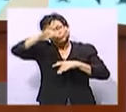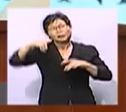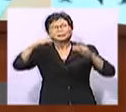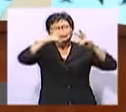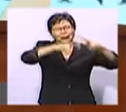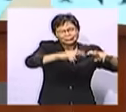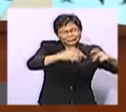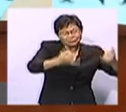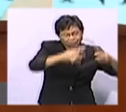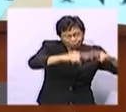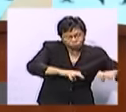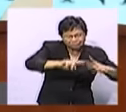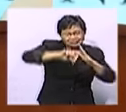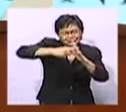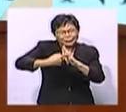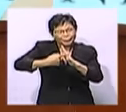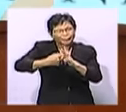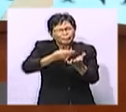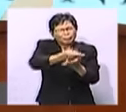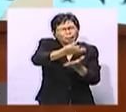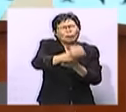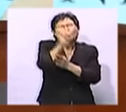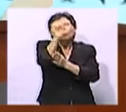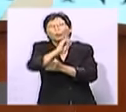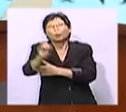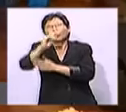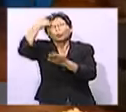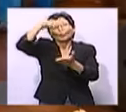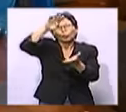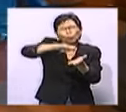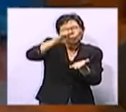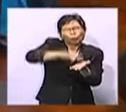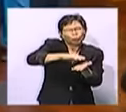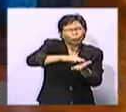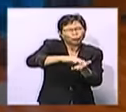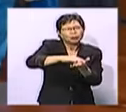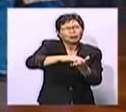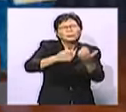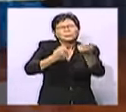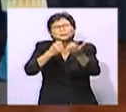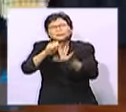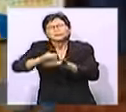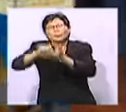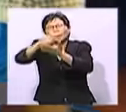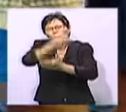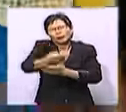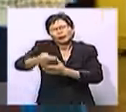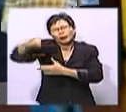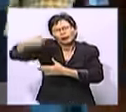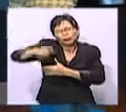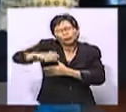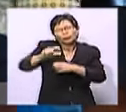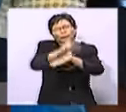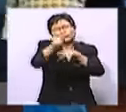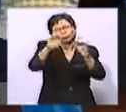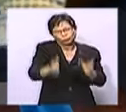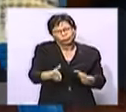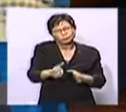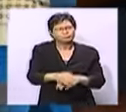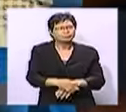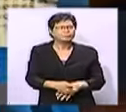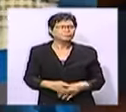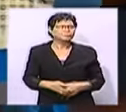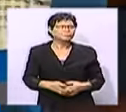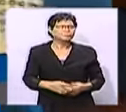bagi memperkenal dasar pembaziran sifar bagi mengurangkan ketirisan subsidi barangan keperluan pengguna.